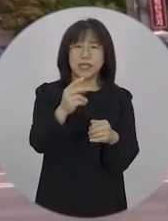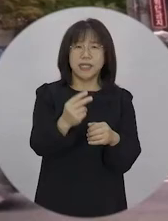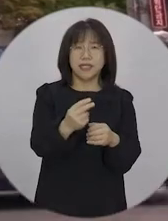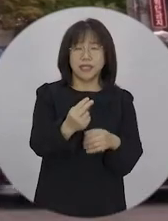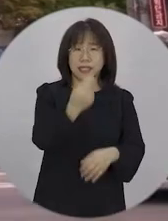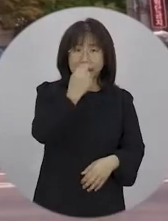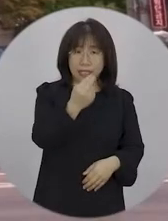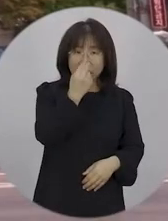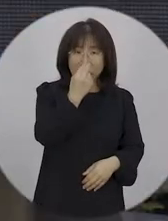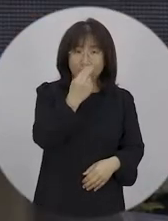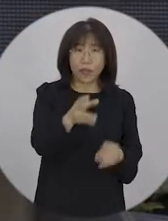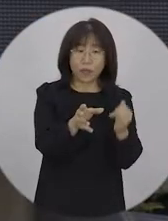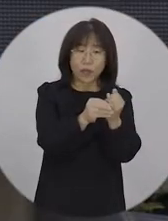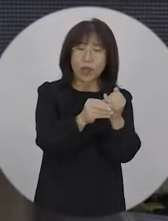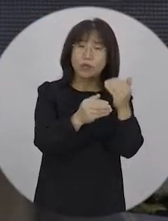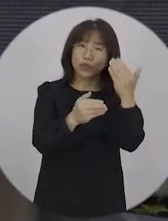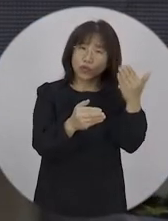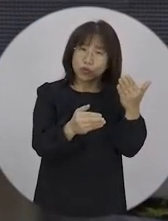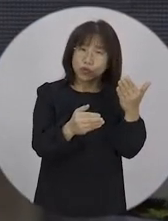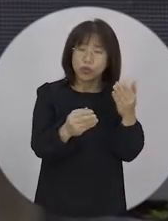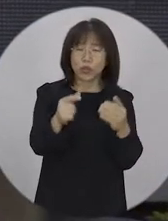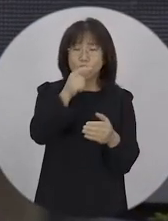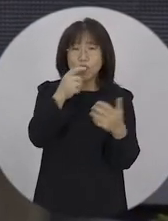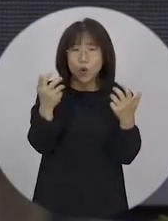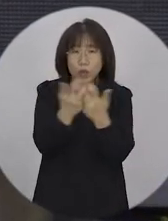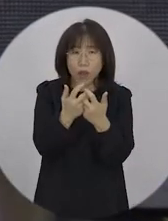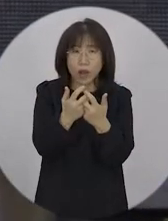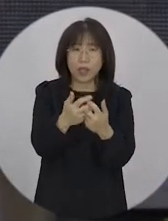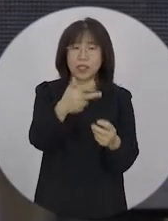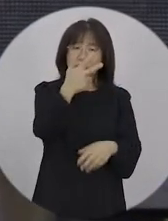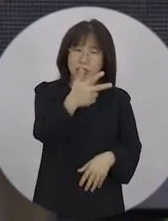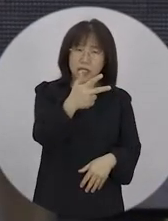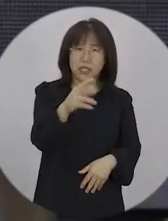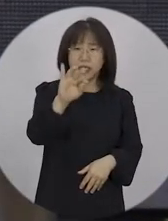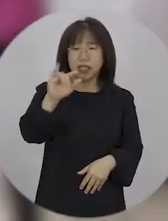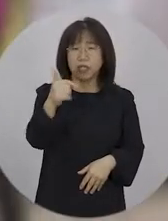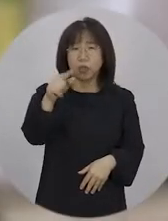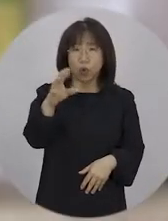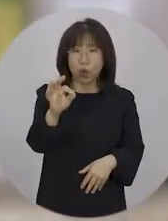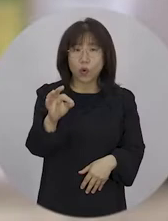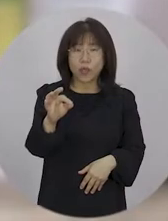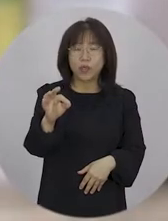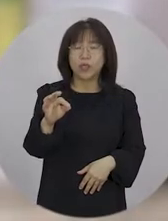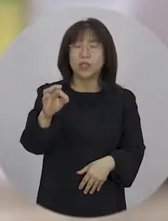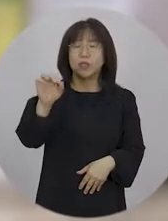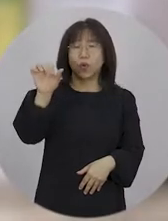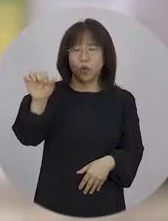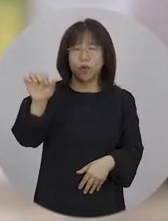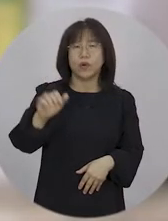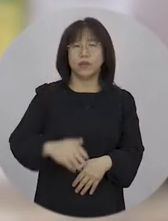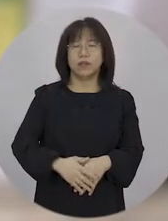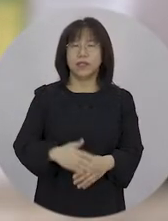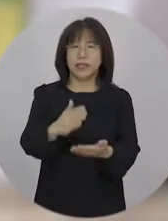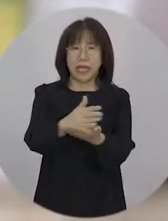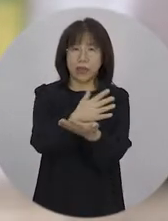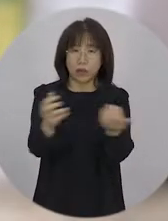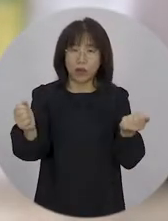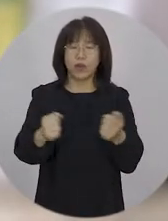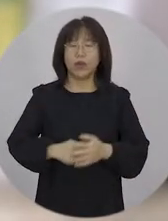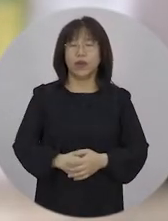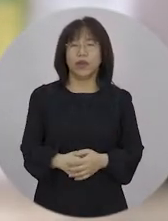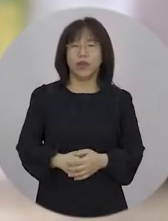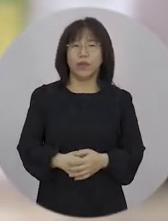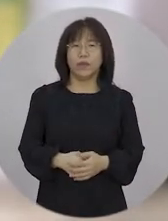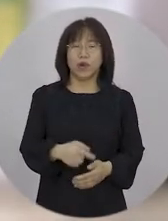9회 동결 배아 이 경우 7회 인공 수정은 오해 로 확대합니다 지원금액은 만 44세 이하 일 경우